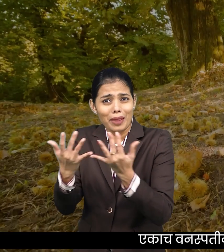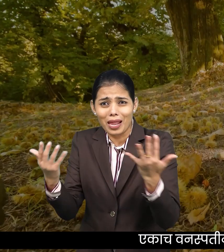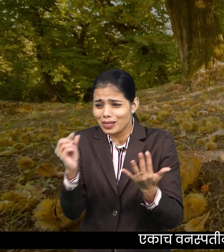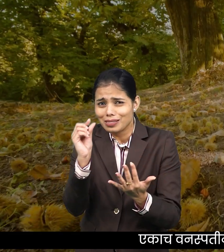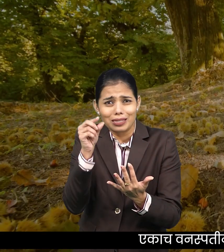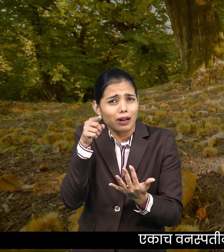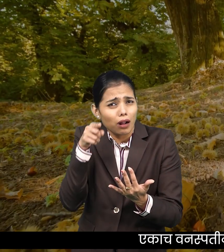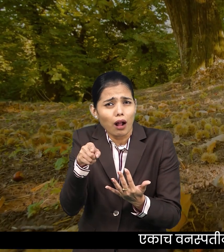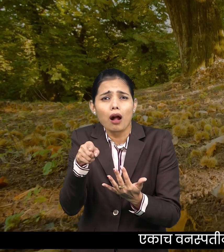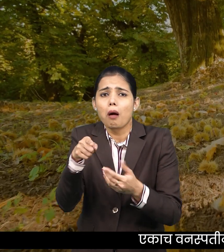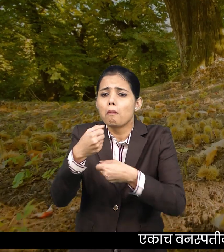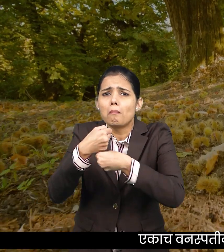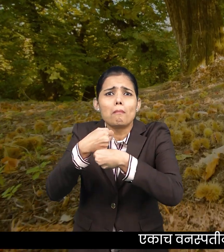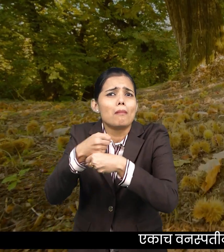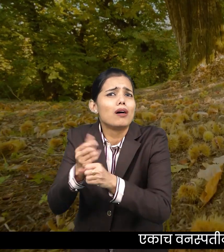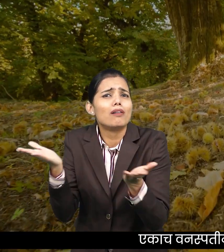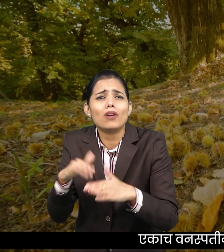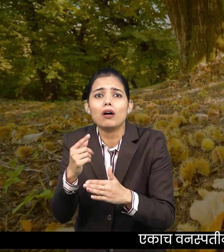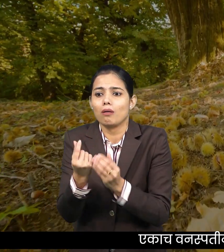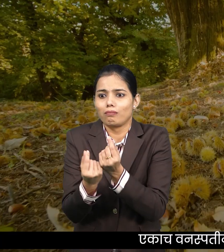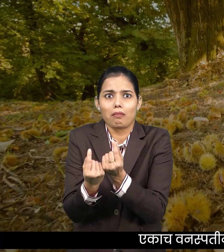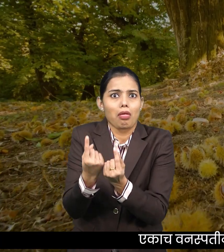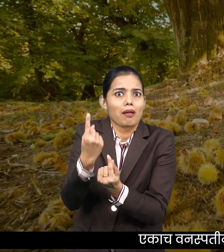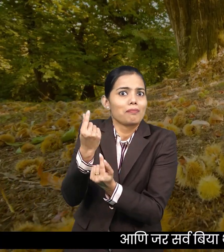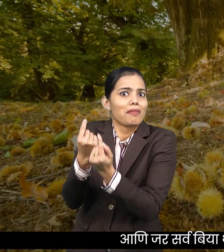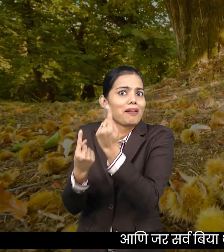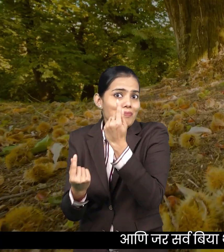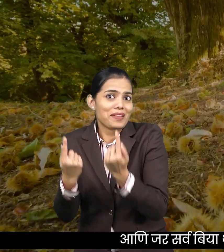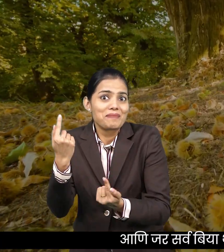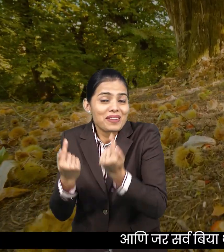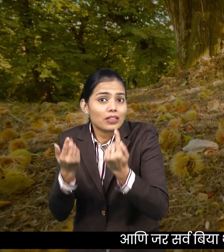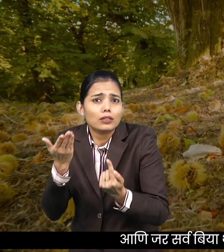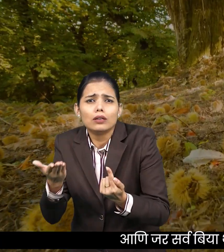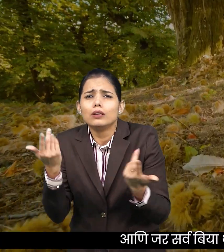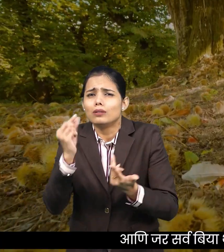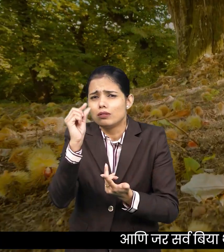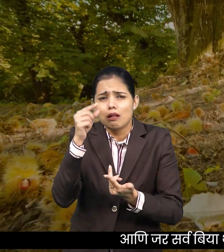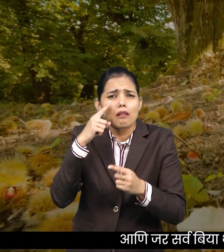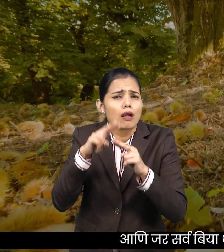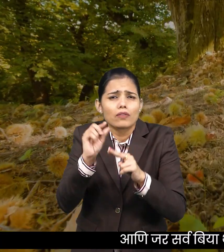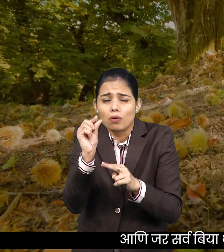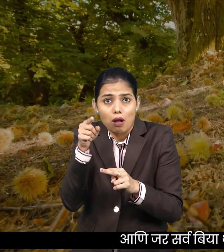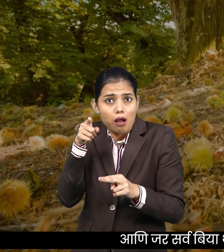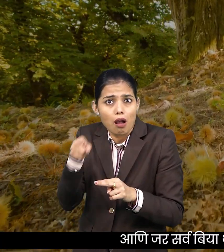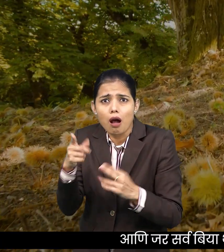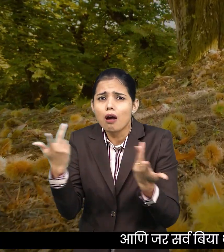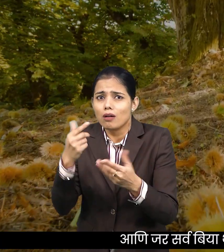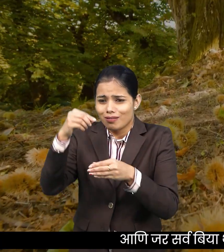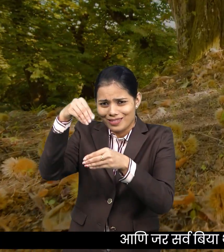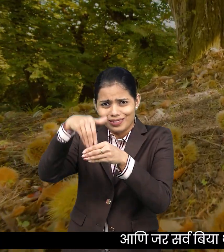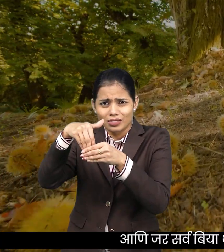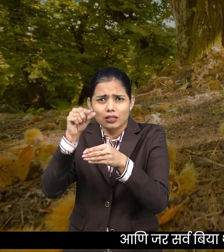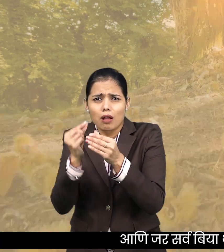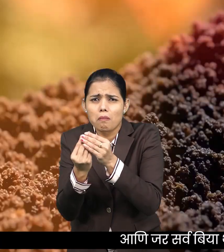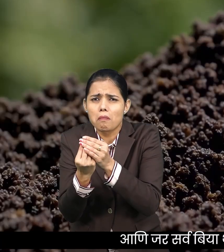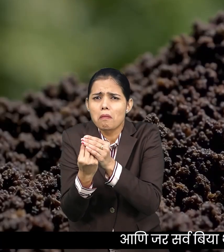एकाच वनस्पतीने अनेक बिया तयार केल्या आणि जर सर्व बिया थेट मूळ